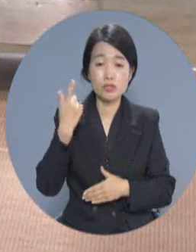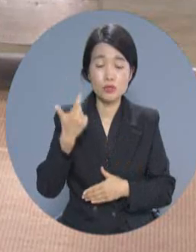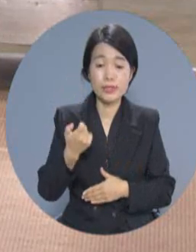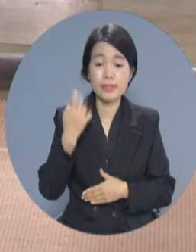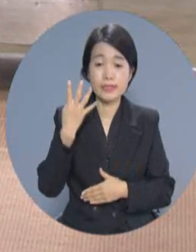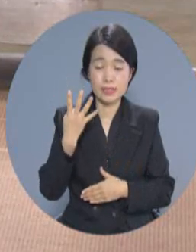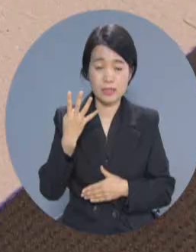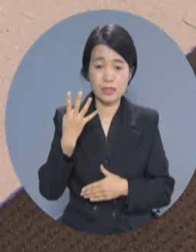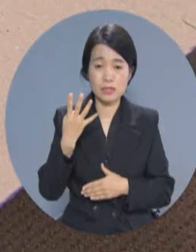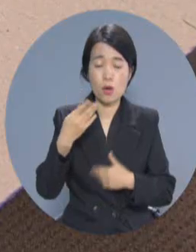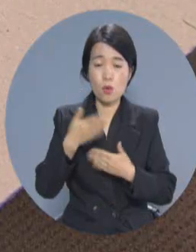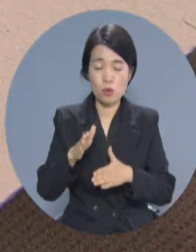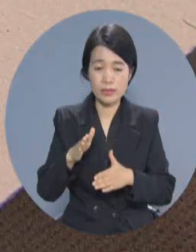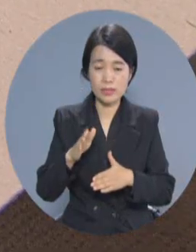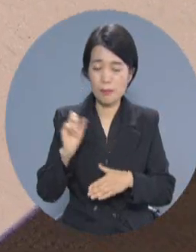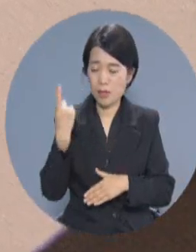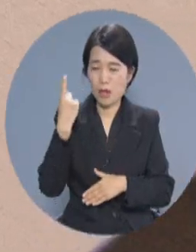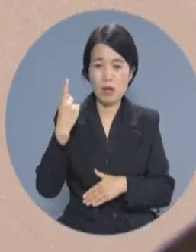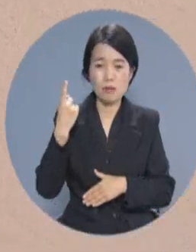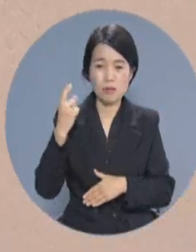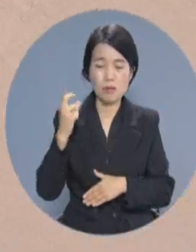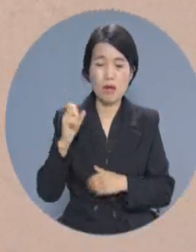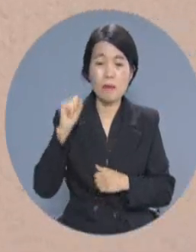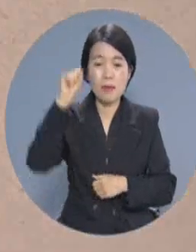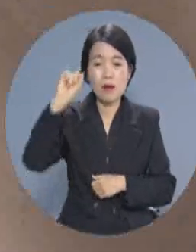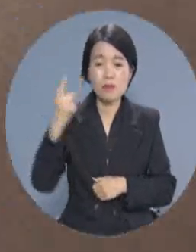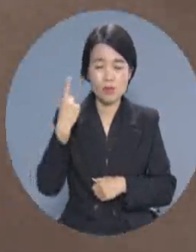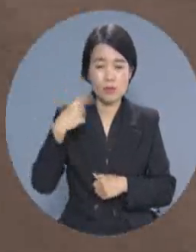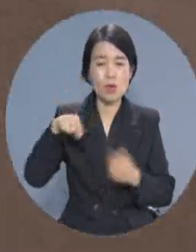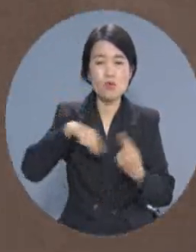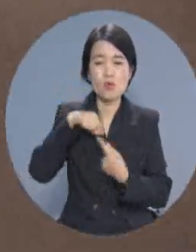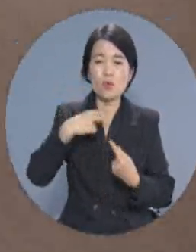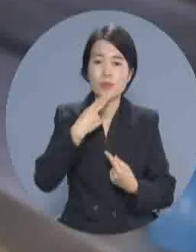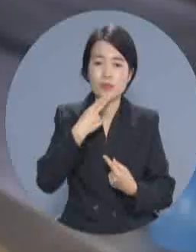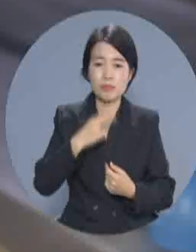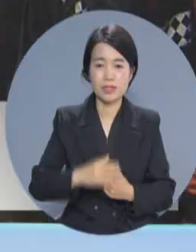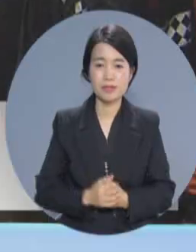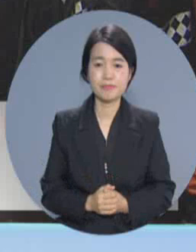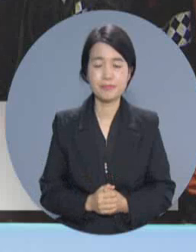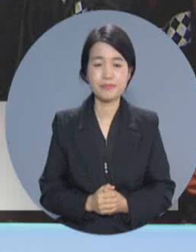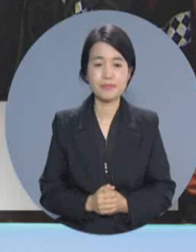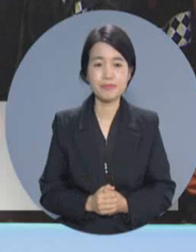154교실은 이번 파업으로 운영되지 않았습니다.